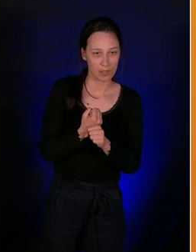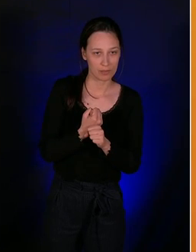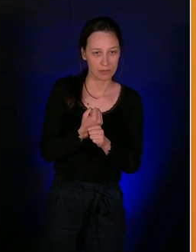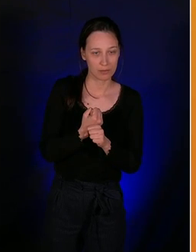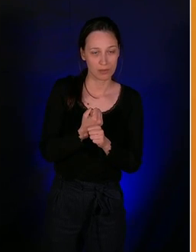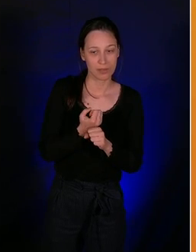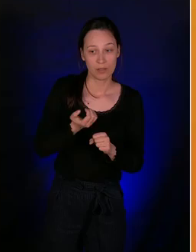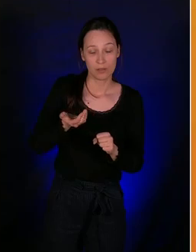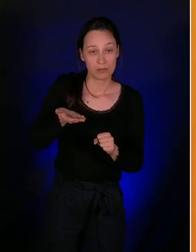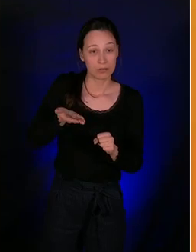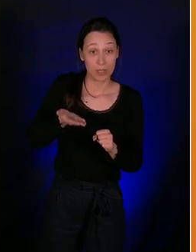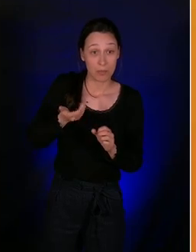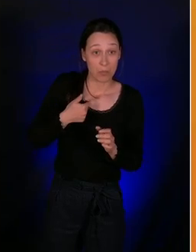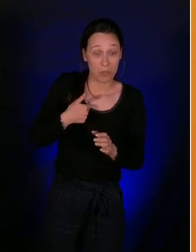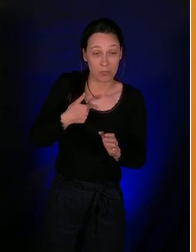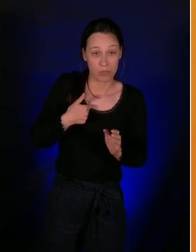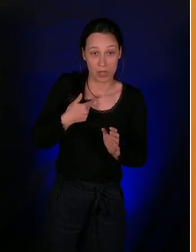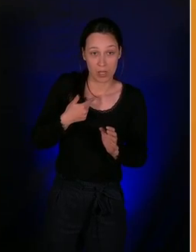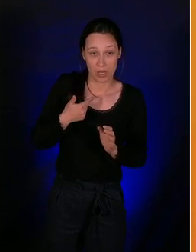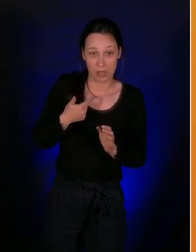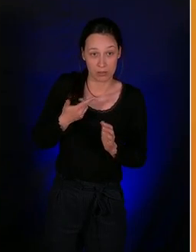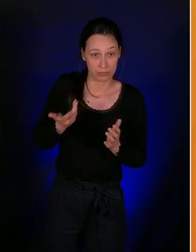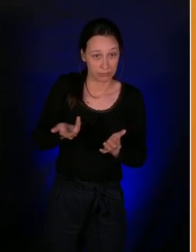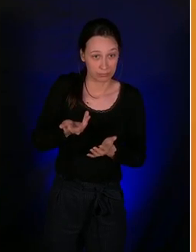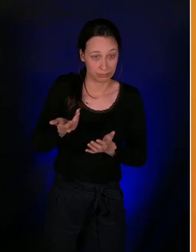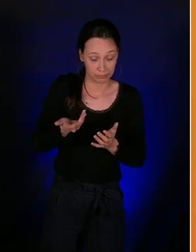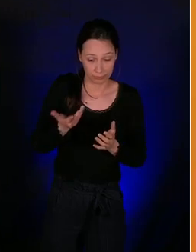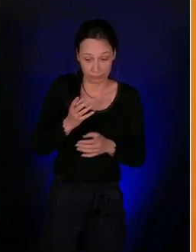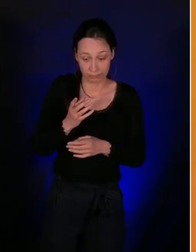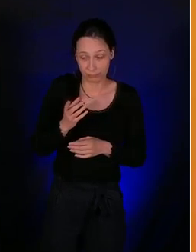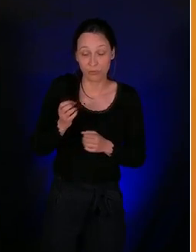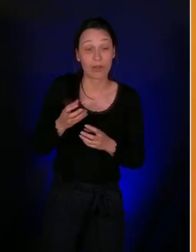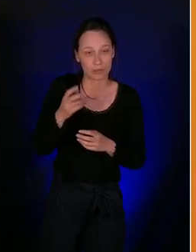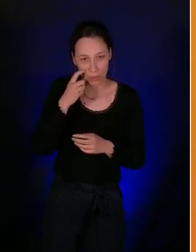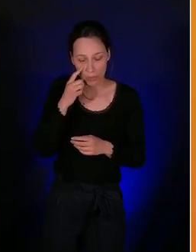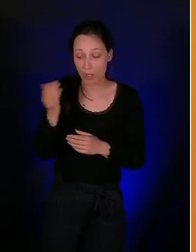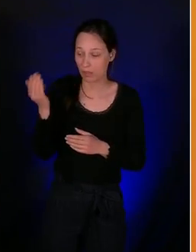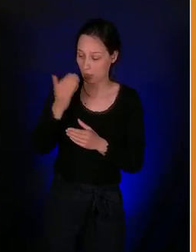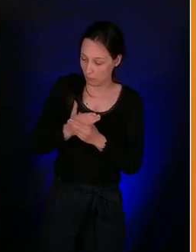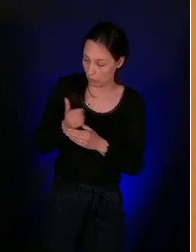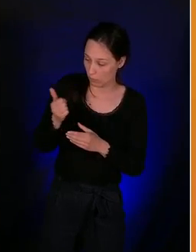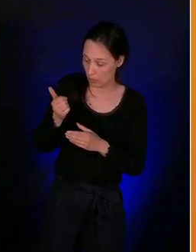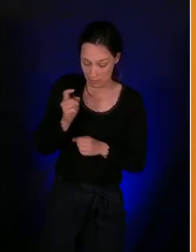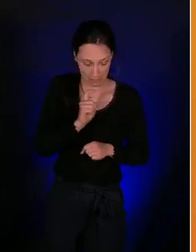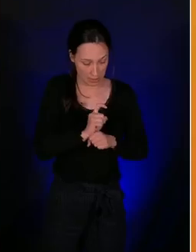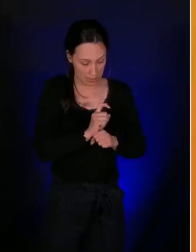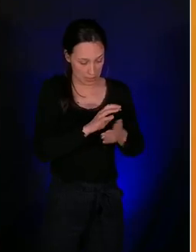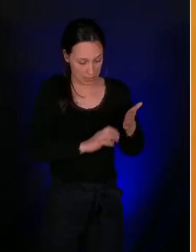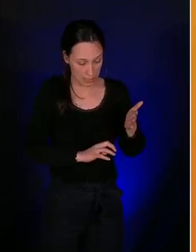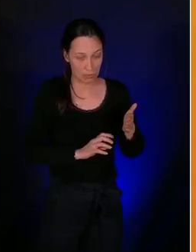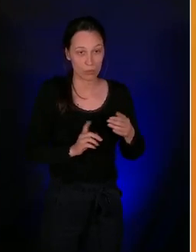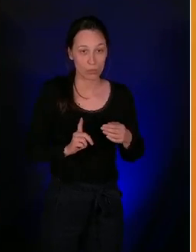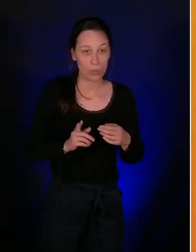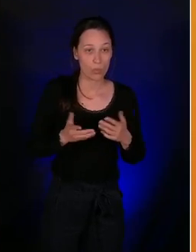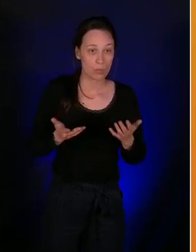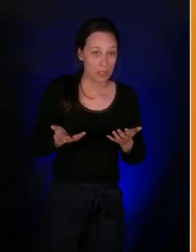pas pour critiquer d'ailleurs critiquer ce qui est à l'intérieur du document. Bien sûr, la CGT s'investit